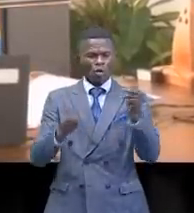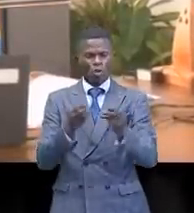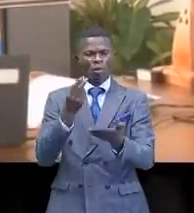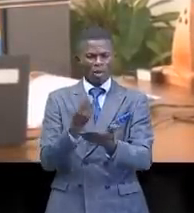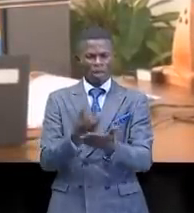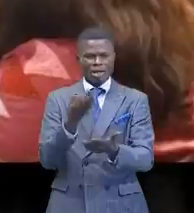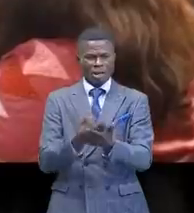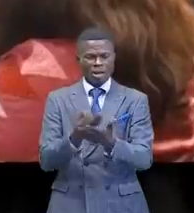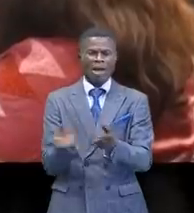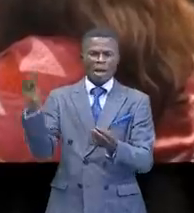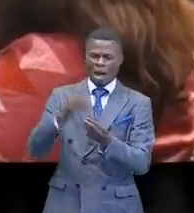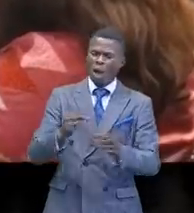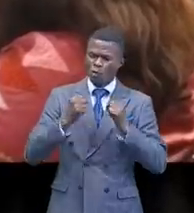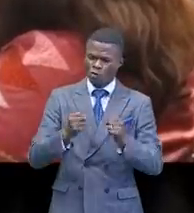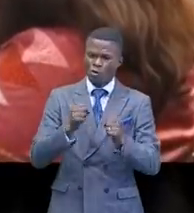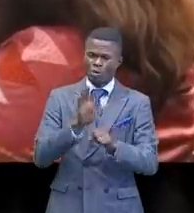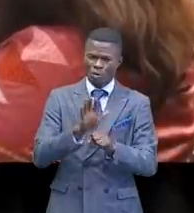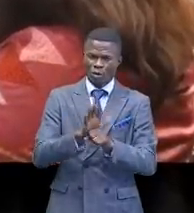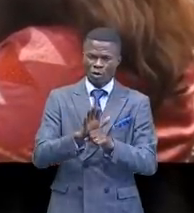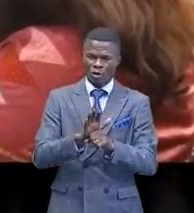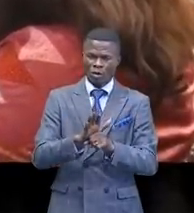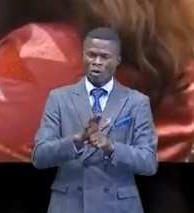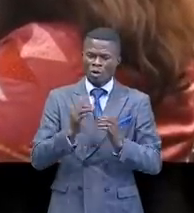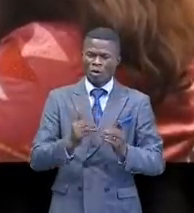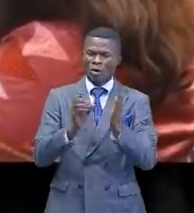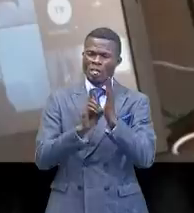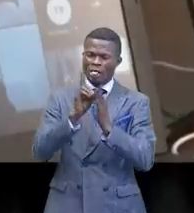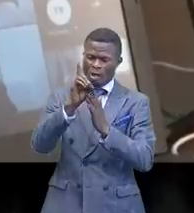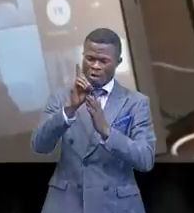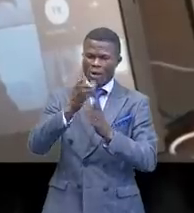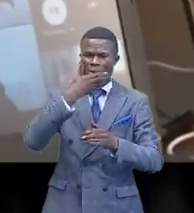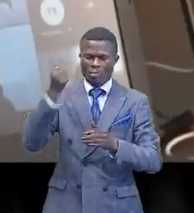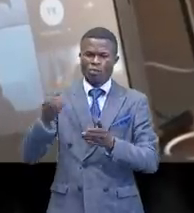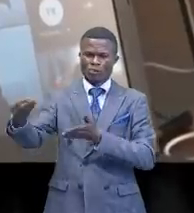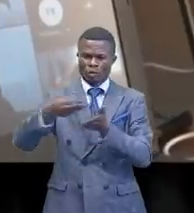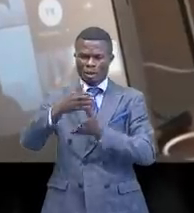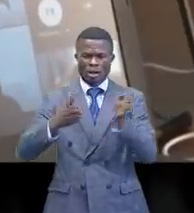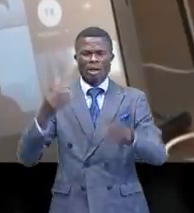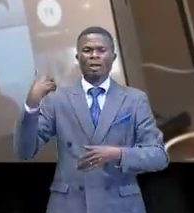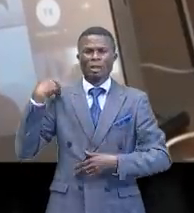financières à redoubler d'efforts pour maintenir la tendance haussière de la mobilisation des